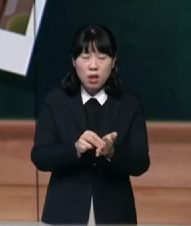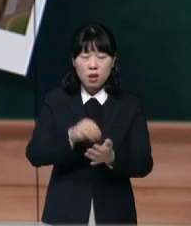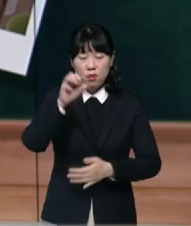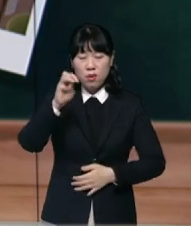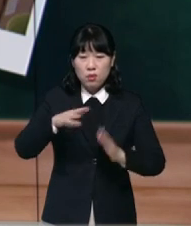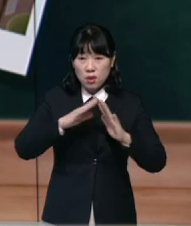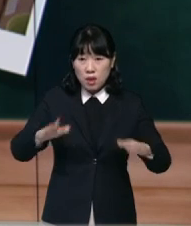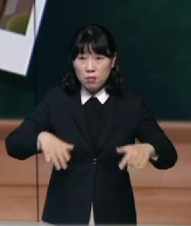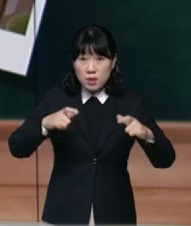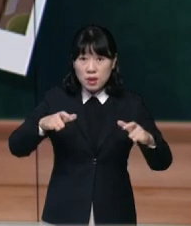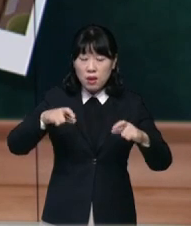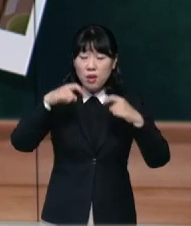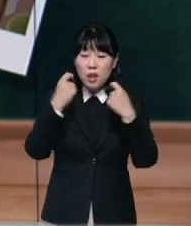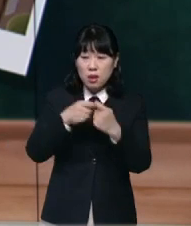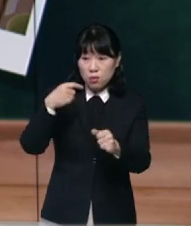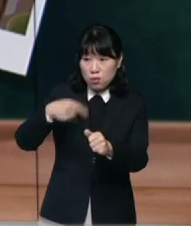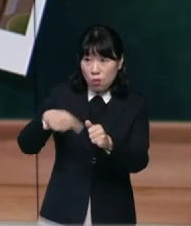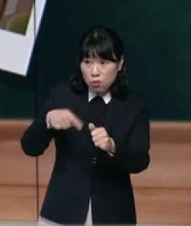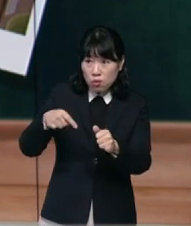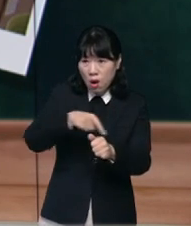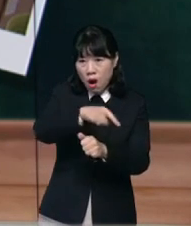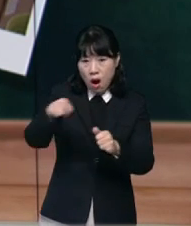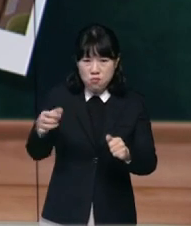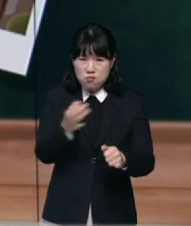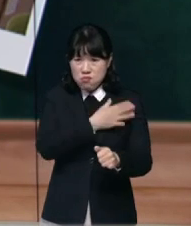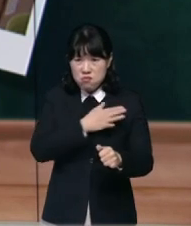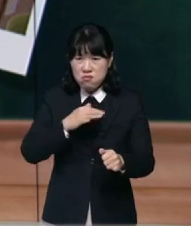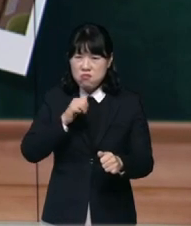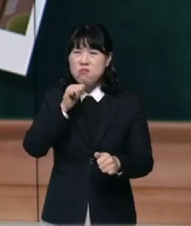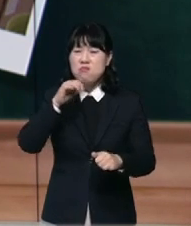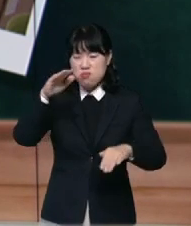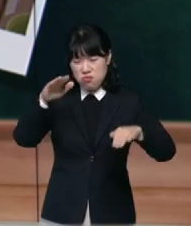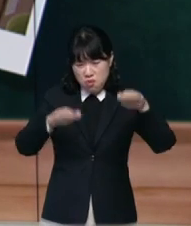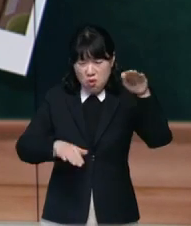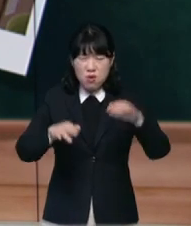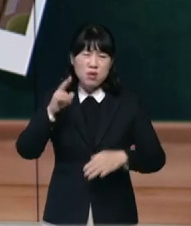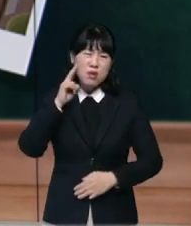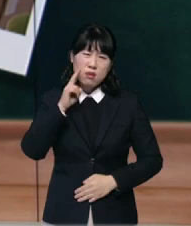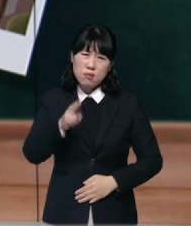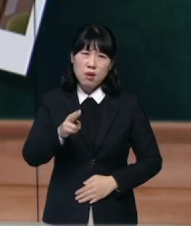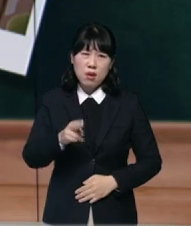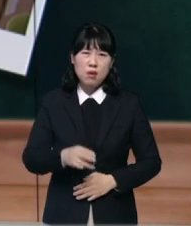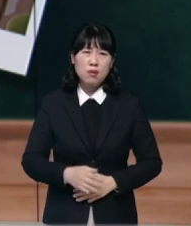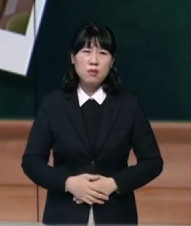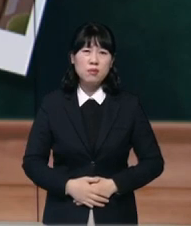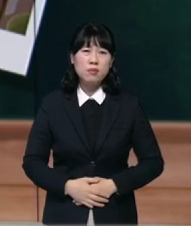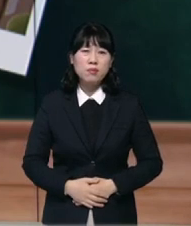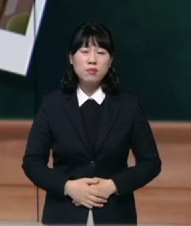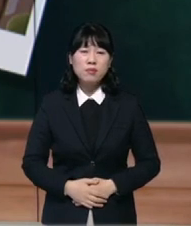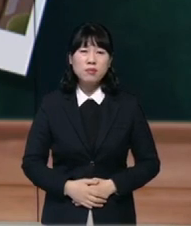전남 사교의 시장에서 특히 양극화가 뚜렷하게 나타나고 있습니다 kbc 이영길 입니다